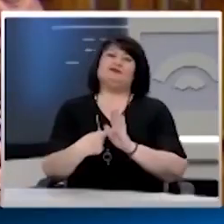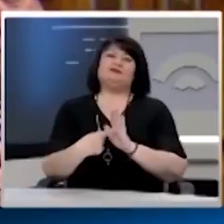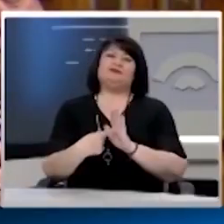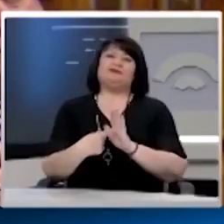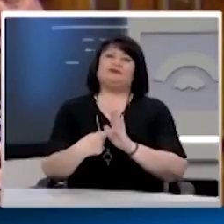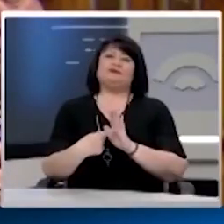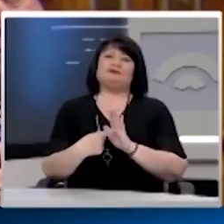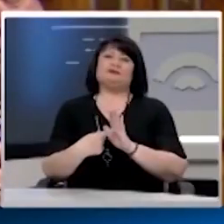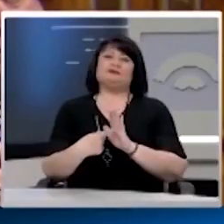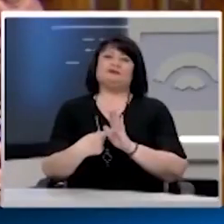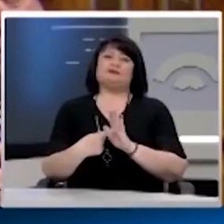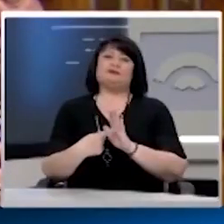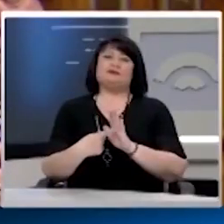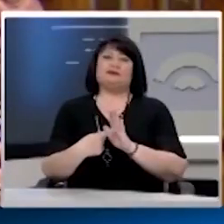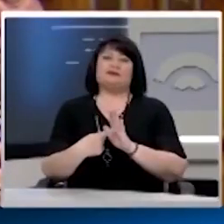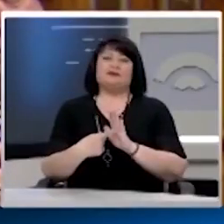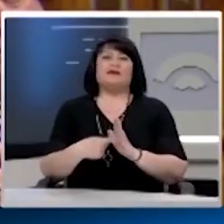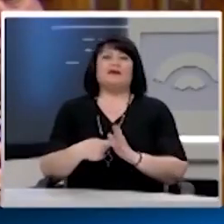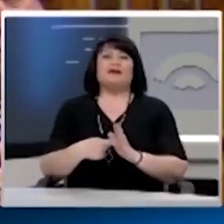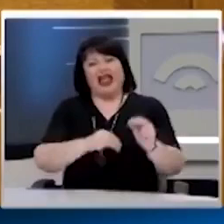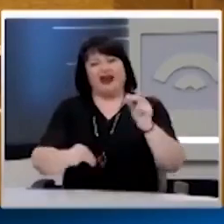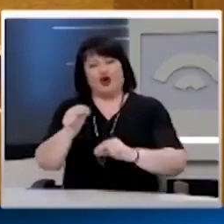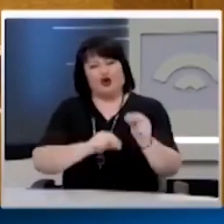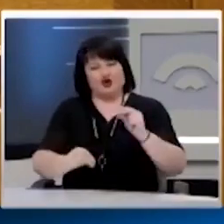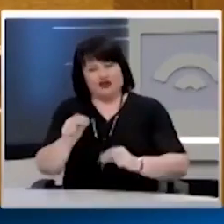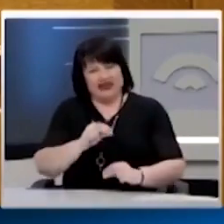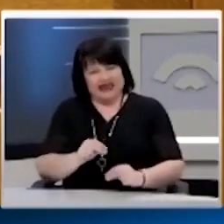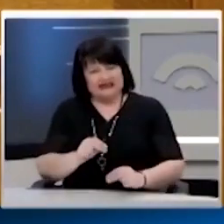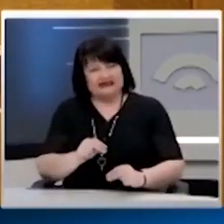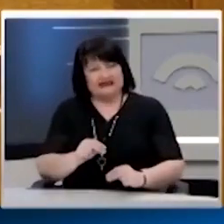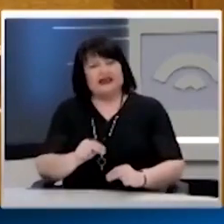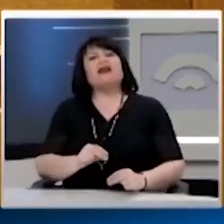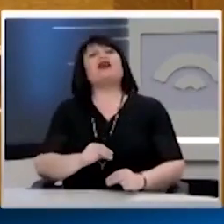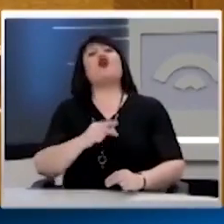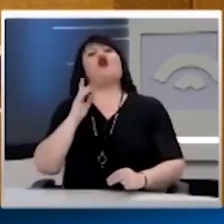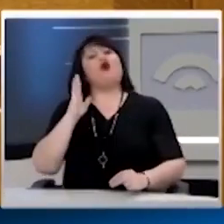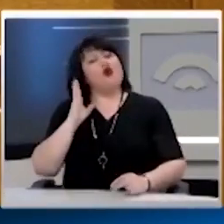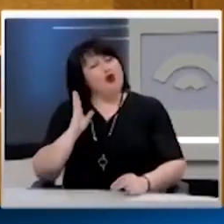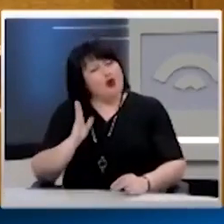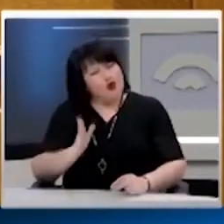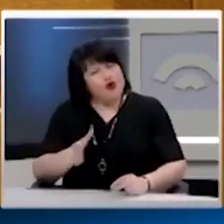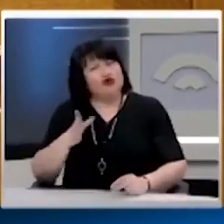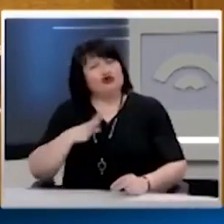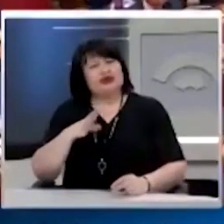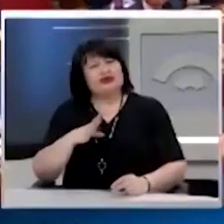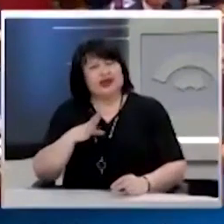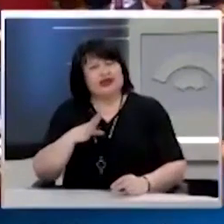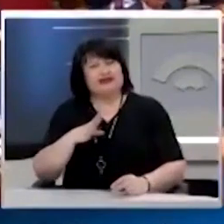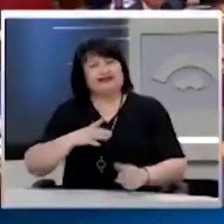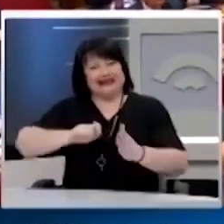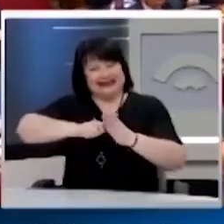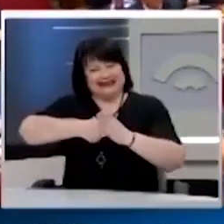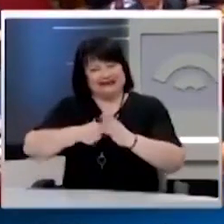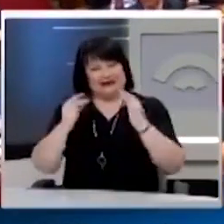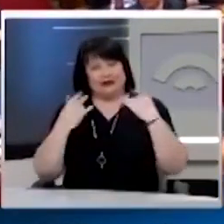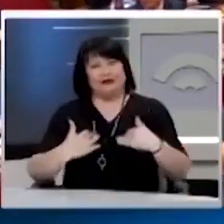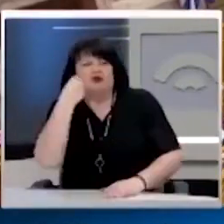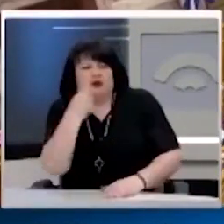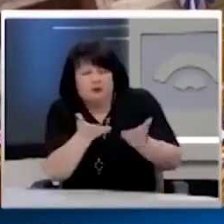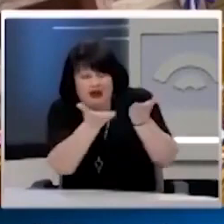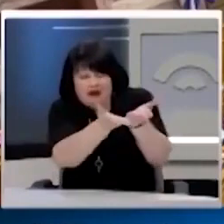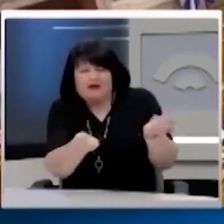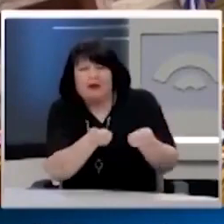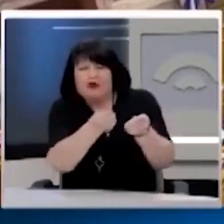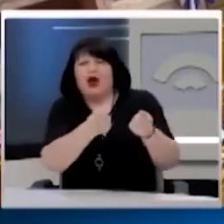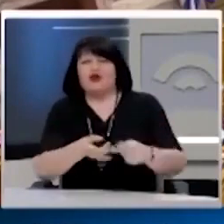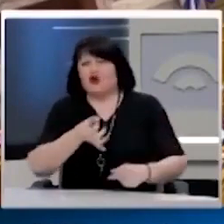Παριστάνεται το Στέφανο Χίο της πολιτικής ζωής του τόπου. Και τι έγινε, ρε παιδιά, λέει, δεν έγινε και τίποτα, διακόπες. Μήπως ήσουνα και εσύ που δεν πουλάκι μου